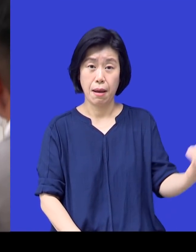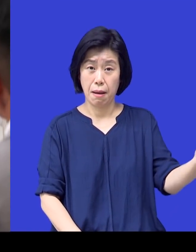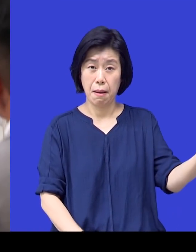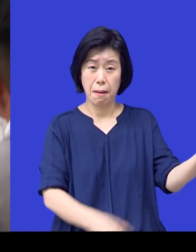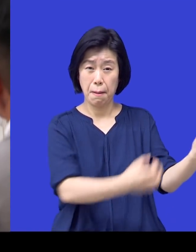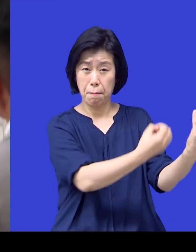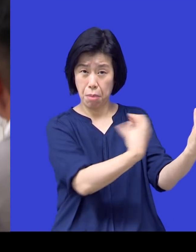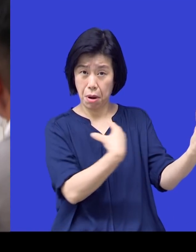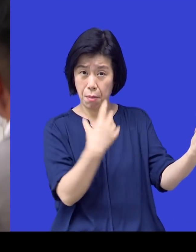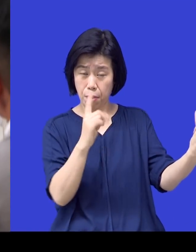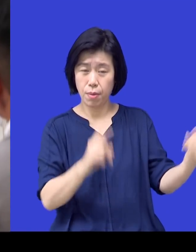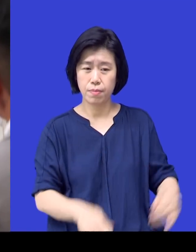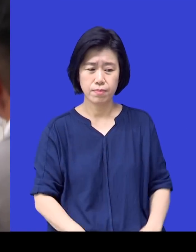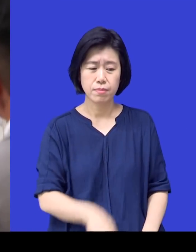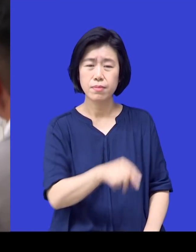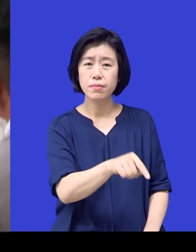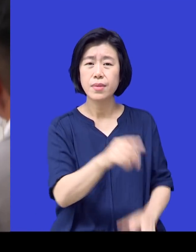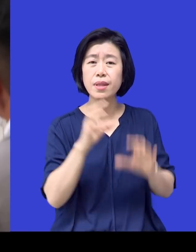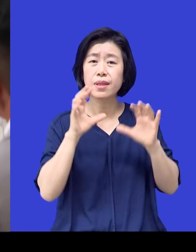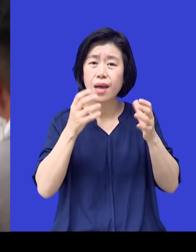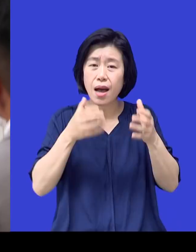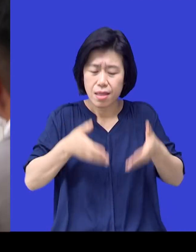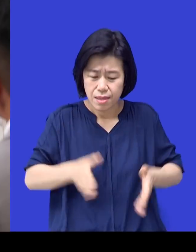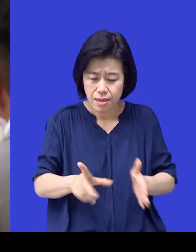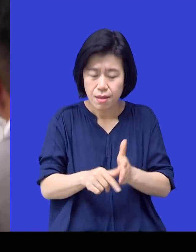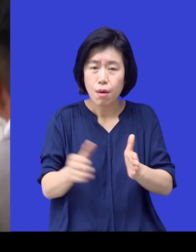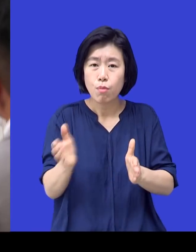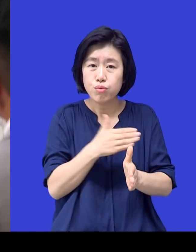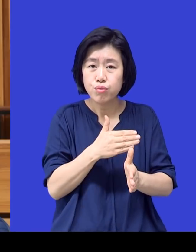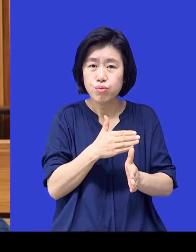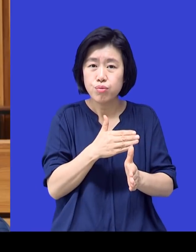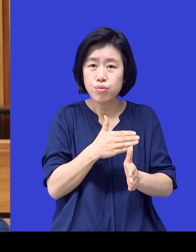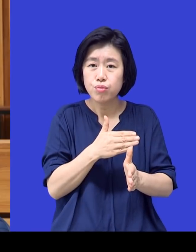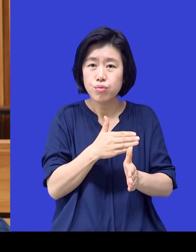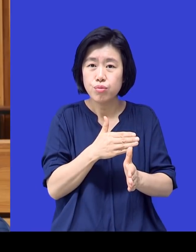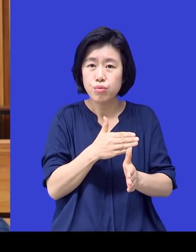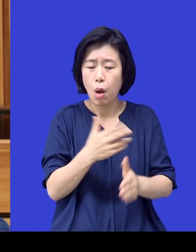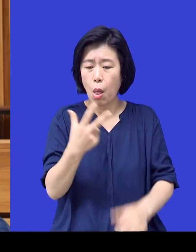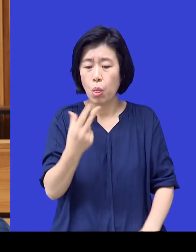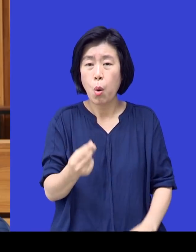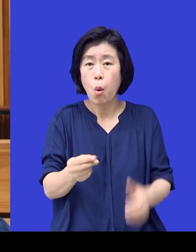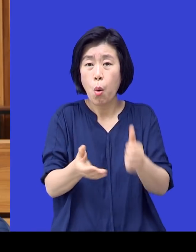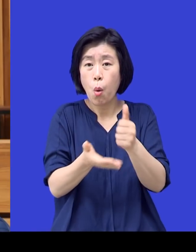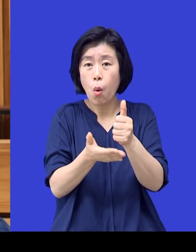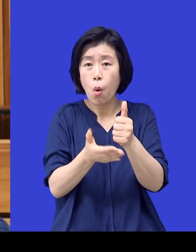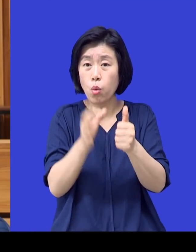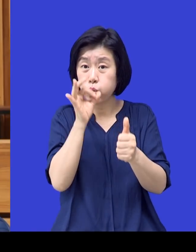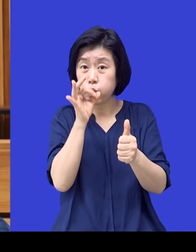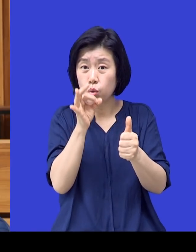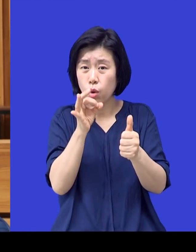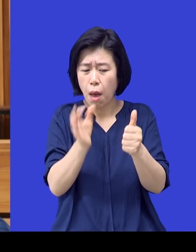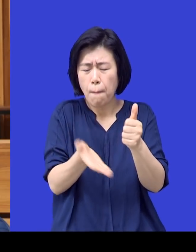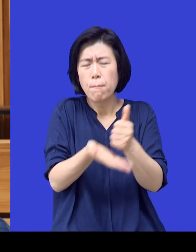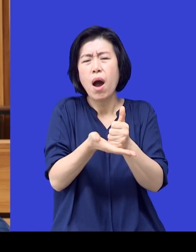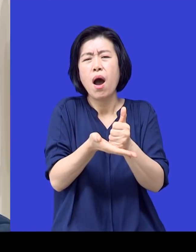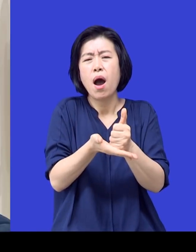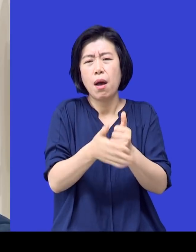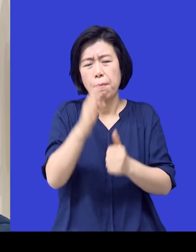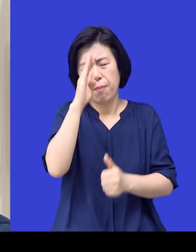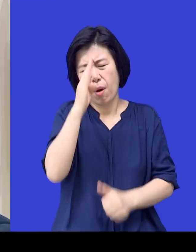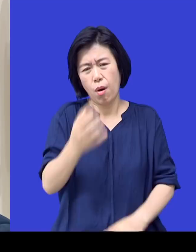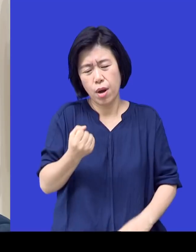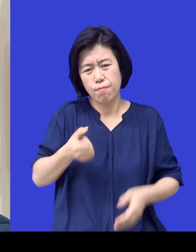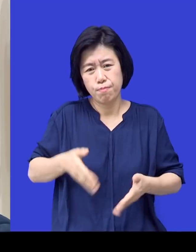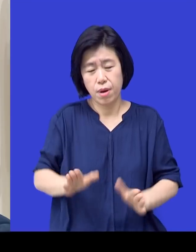학문이 막히는 아이예요. 이렇게 거의 다. 그래서 해결이 안 되는데 수술커녕